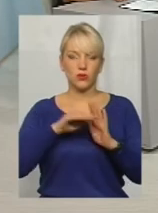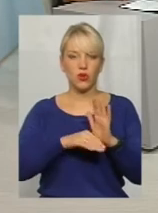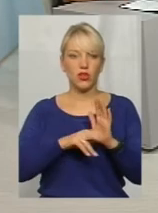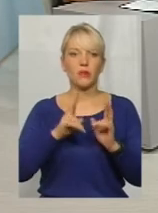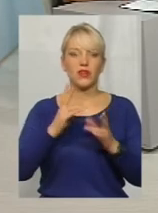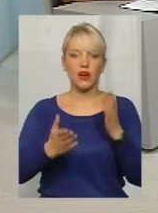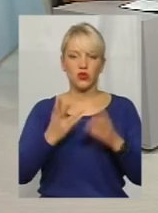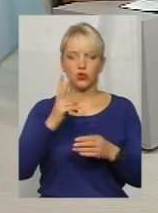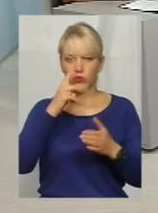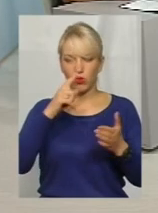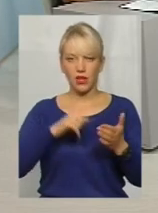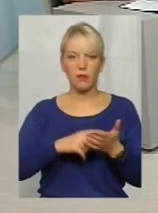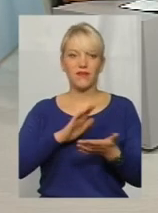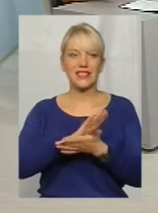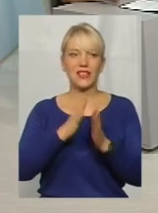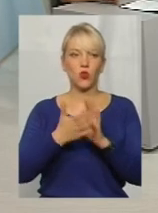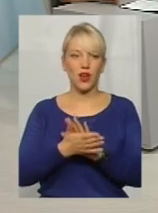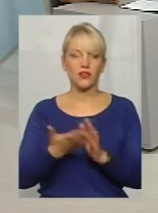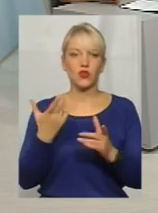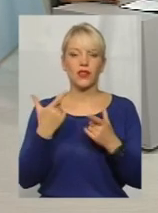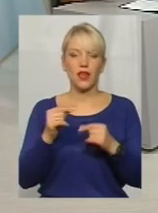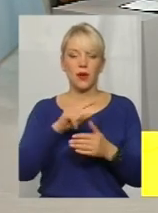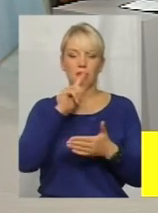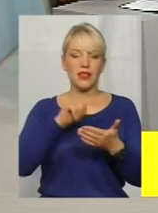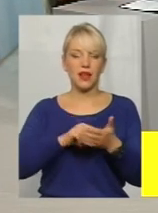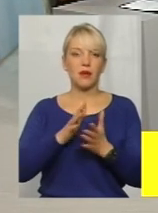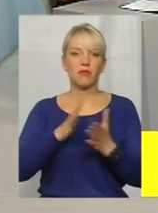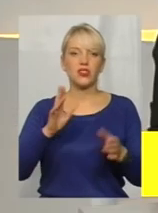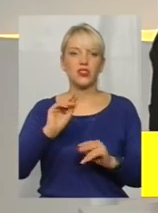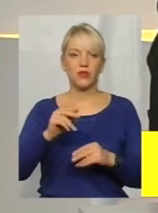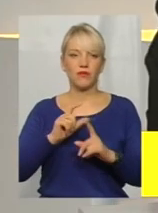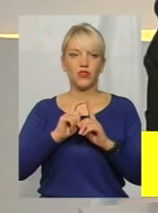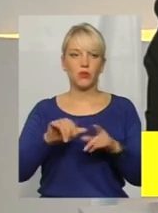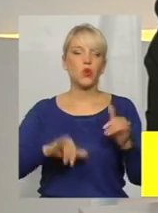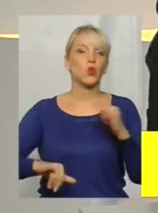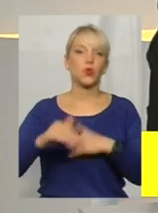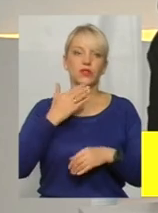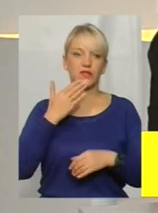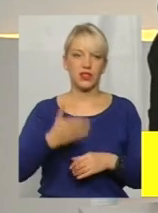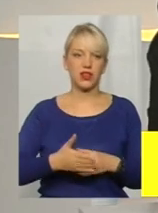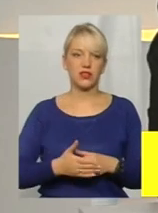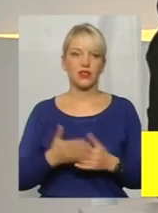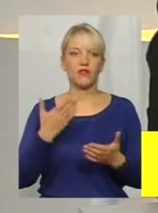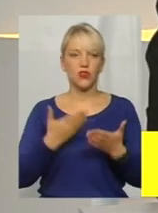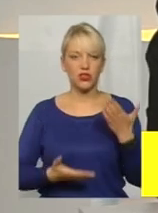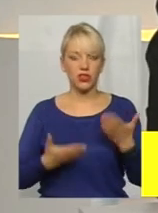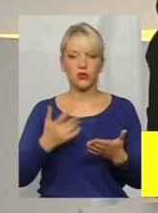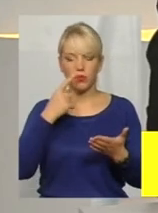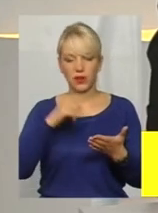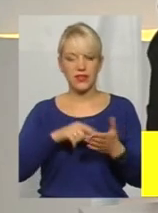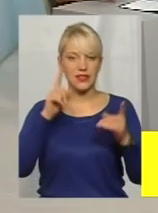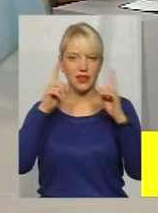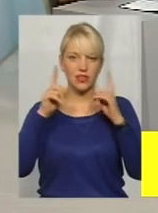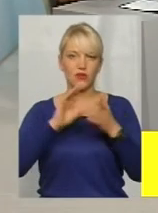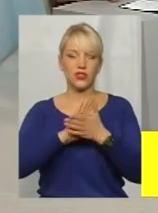хтось потрапив у ситуацію, де питань більше, ніж відповідей, куди ж звертатись людям? Скажіть, от якщо опинились у стресовій